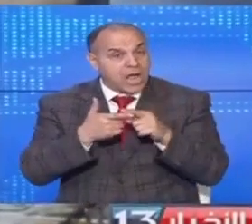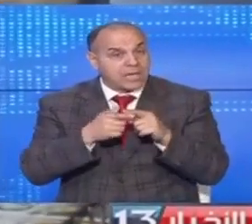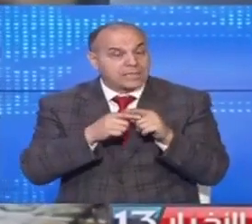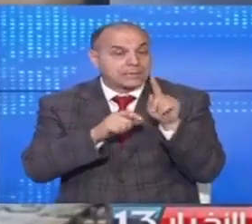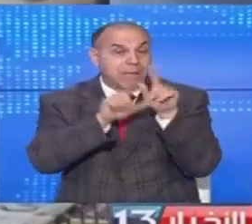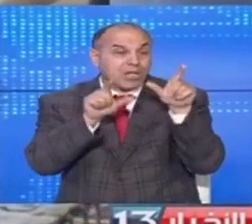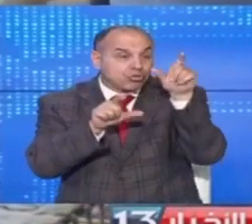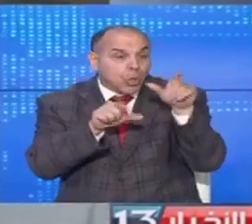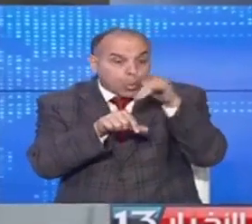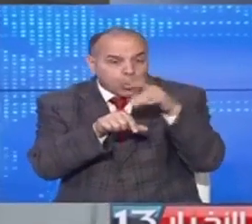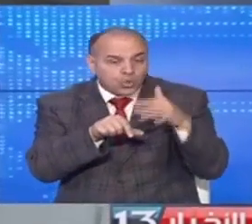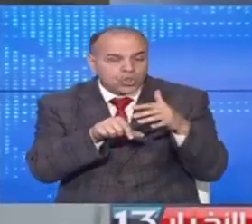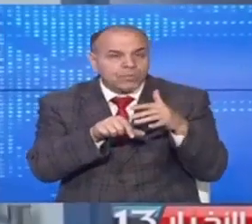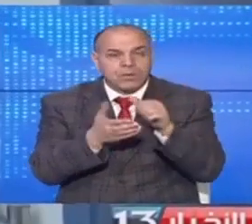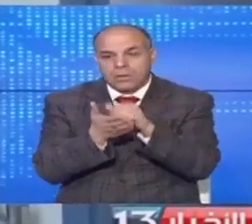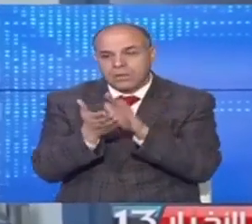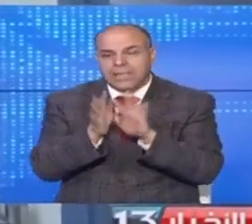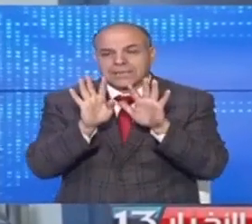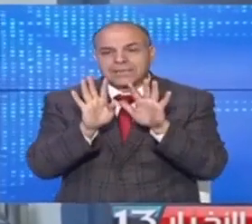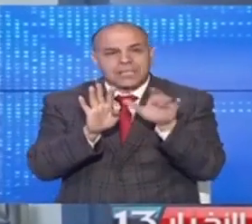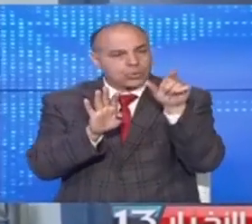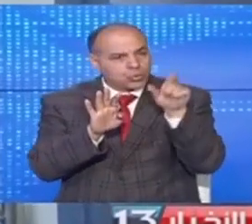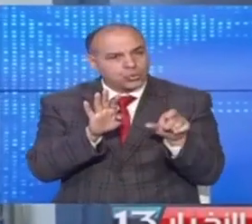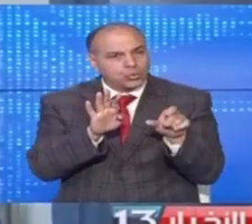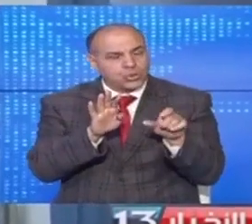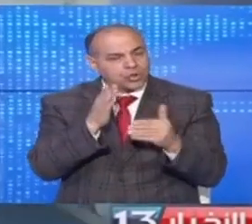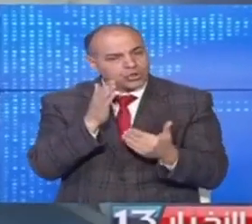سبعه عشره حاله بعد تسع حالات اصابه جديده بالفيروس